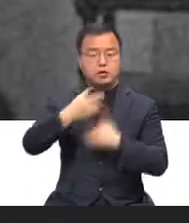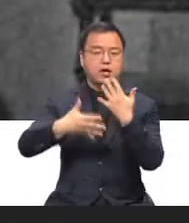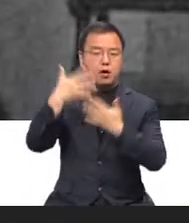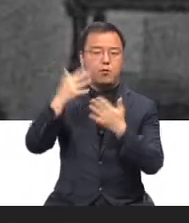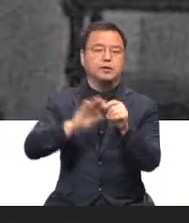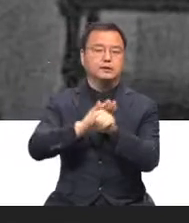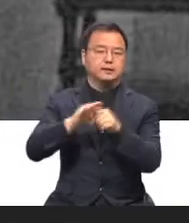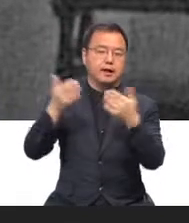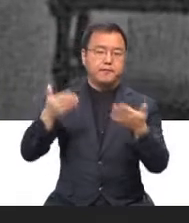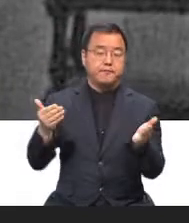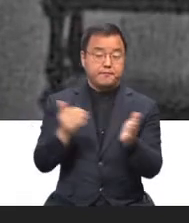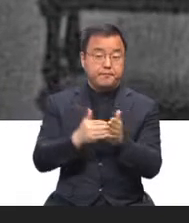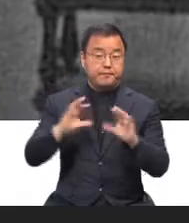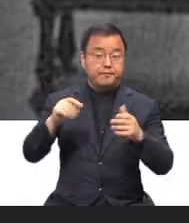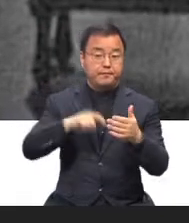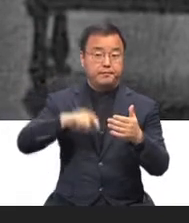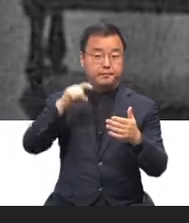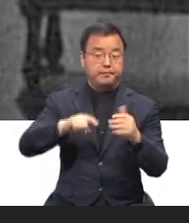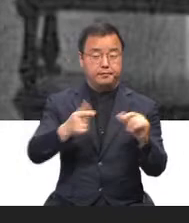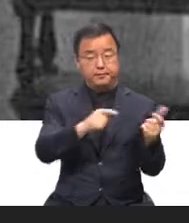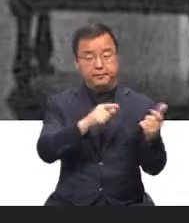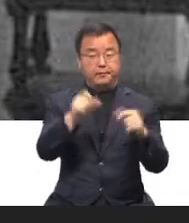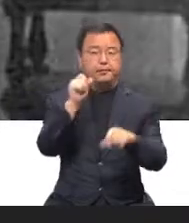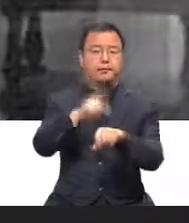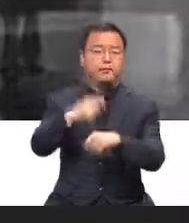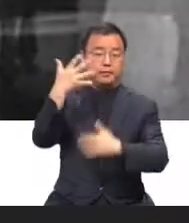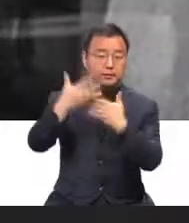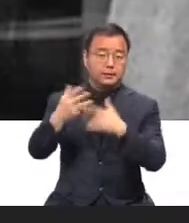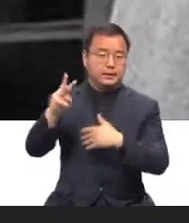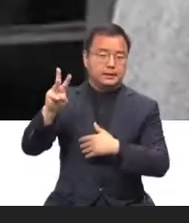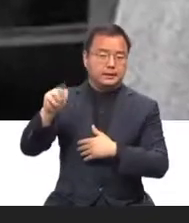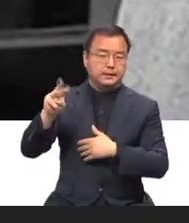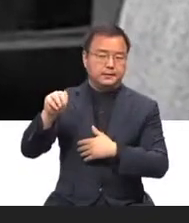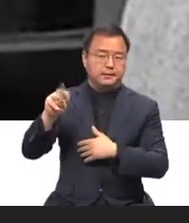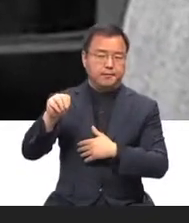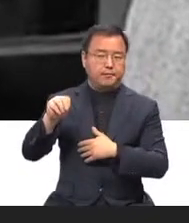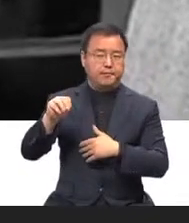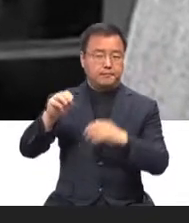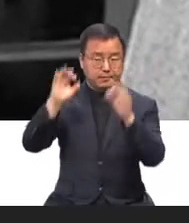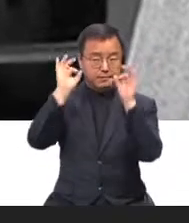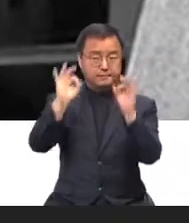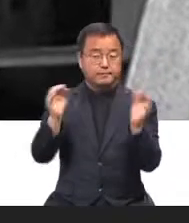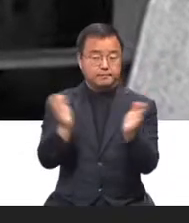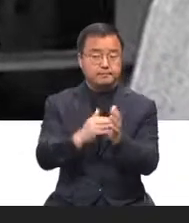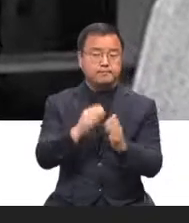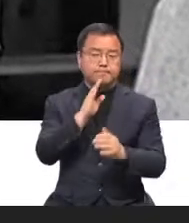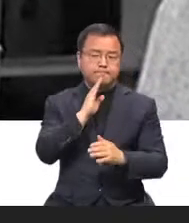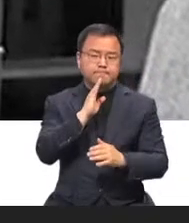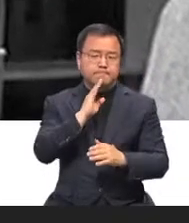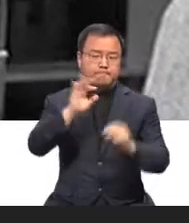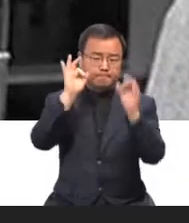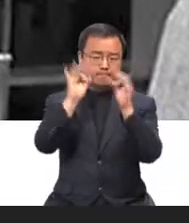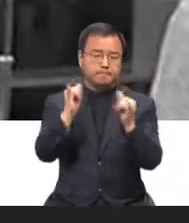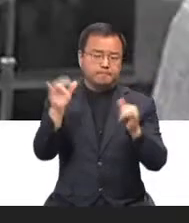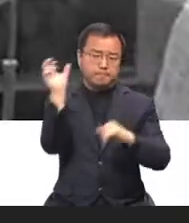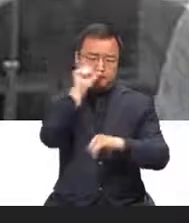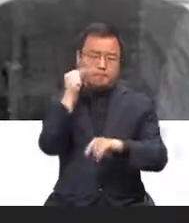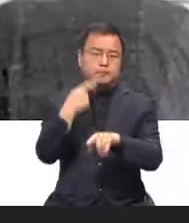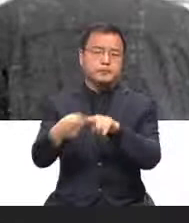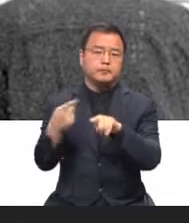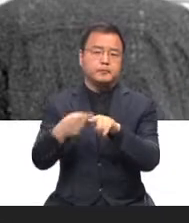국내에서 다양성 영어로 3만명 정도의 관객을 모아서 굉장히 그 실 관람객들의 호평을 받았습니다